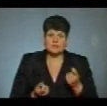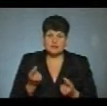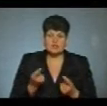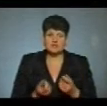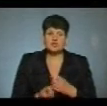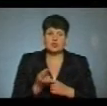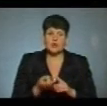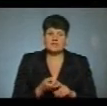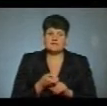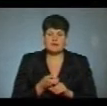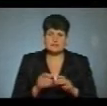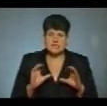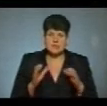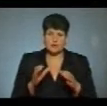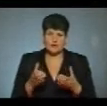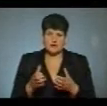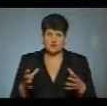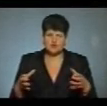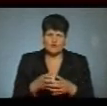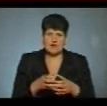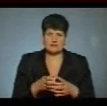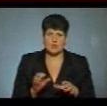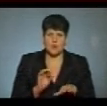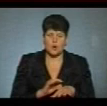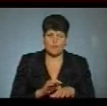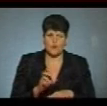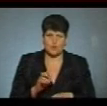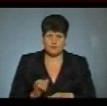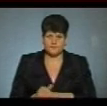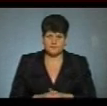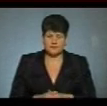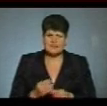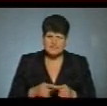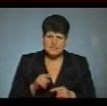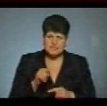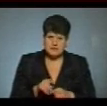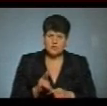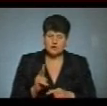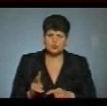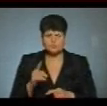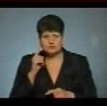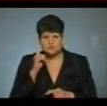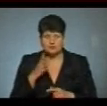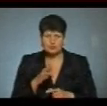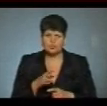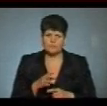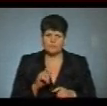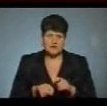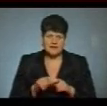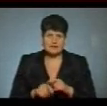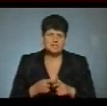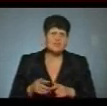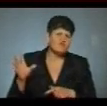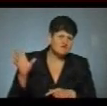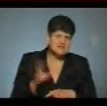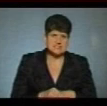інфекції і локалізувати хворобу. Тобто це будуть ті, хто за підозрою на коронавірус, їх можна буде тестувати? Чи це